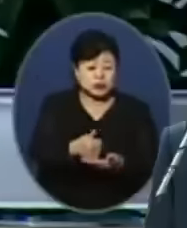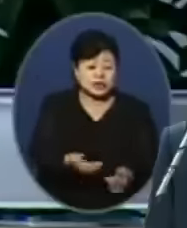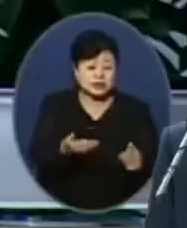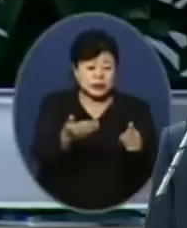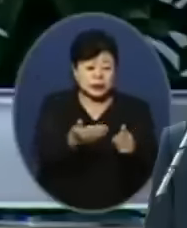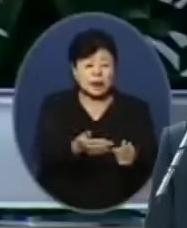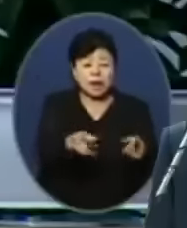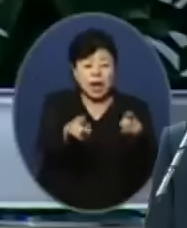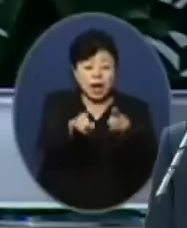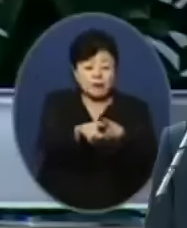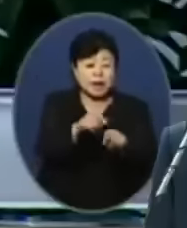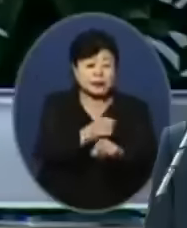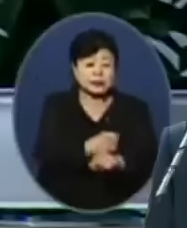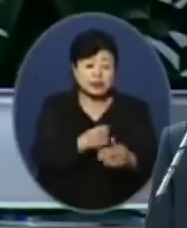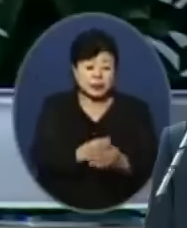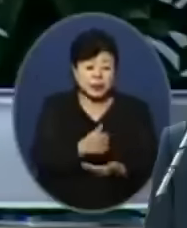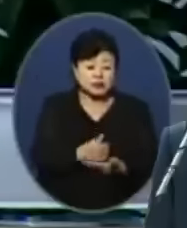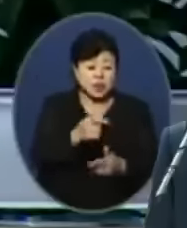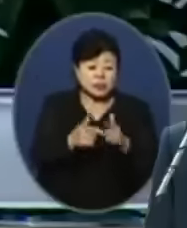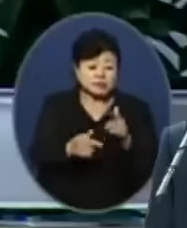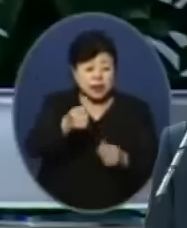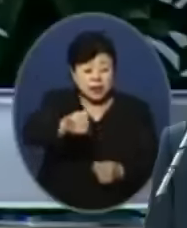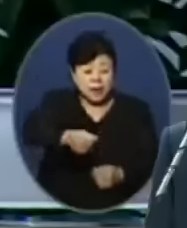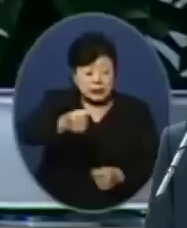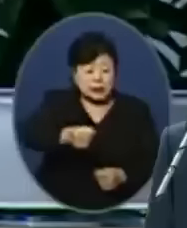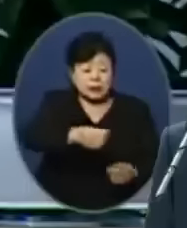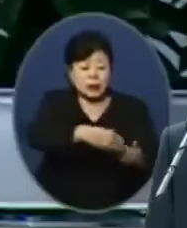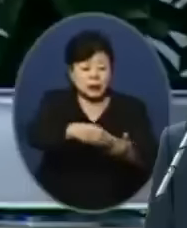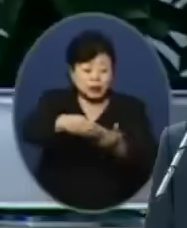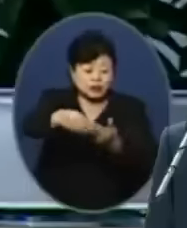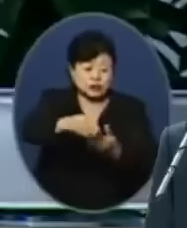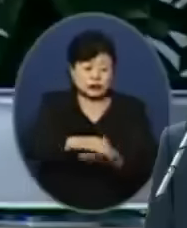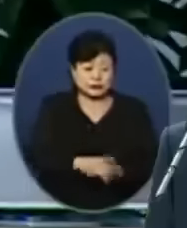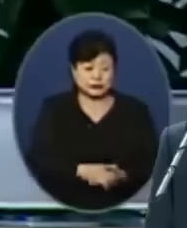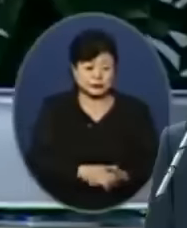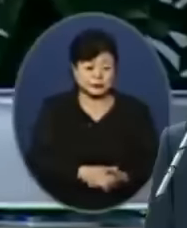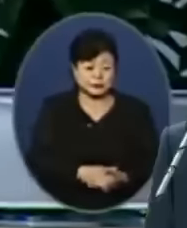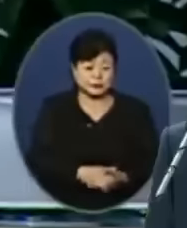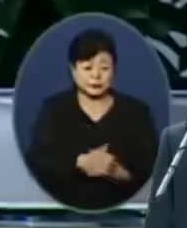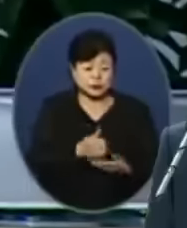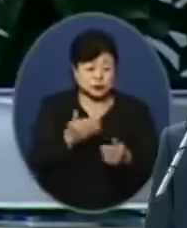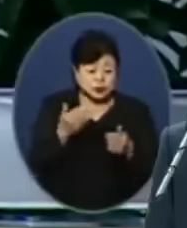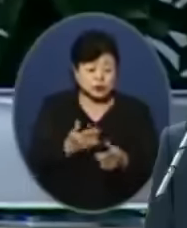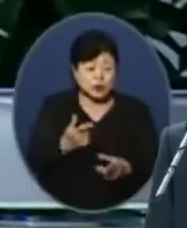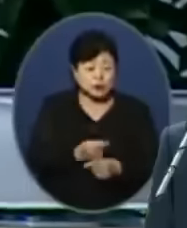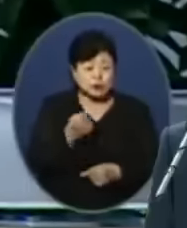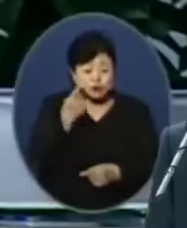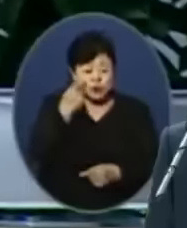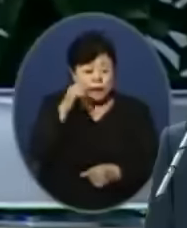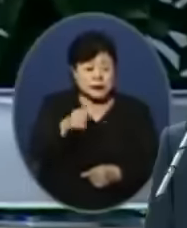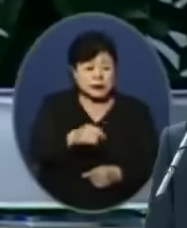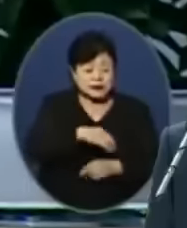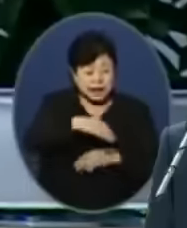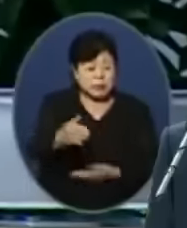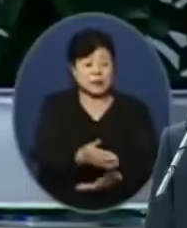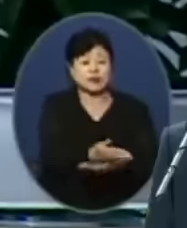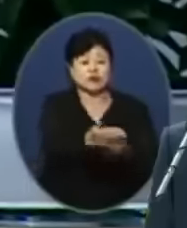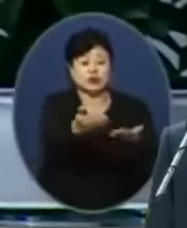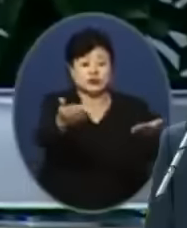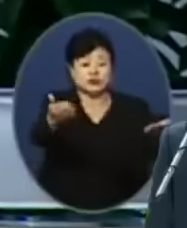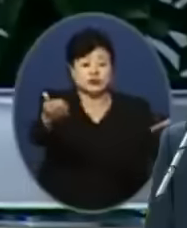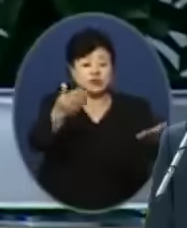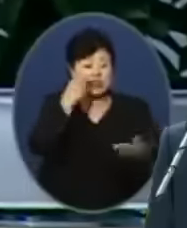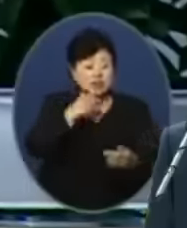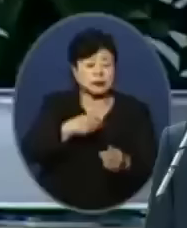주께서 함께 하심이라. 주의 지팡이와 막대기가 나를 안위하시나이다. 주께서 원수의 목전에서 내게 상을